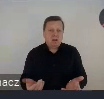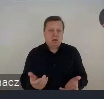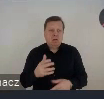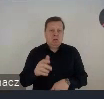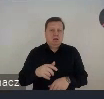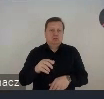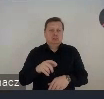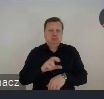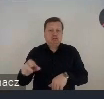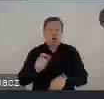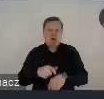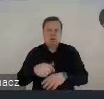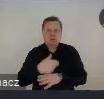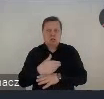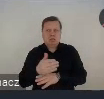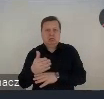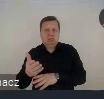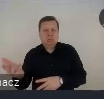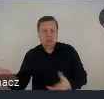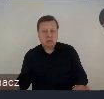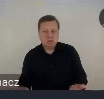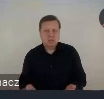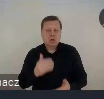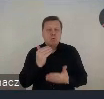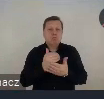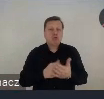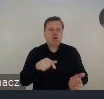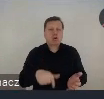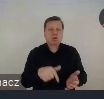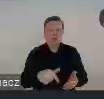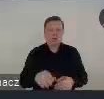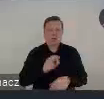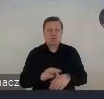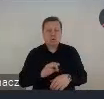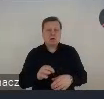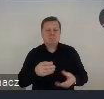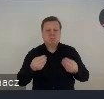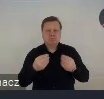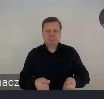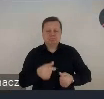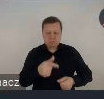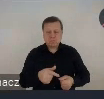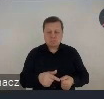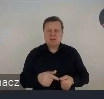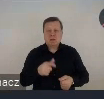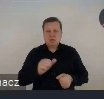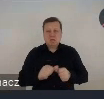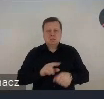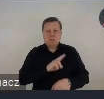a też czas realizacji programu i tych projektów finansowanych w ramach programu jest